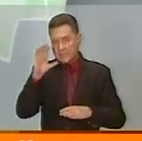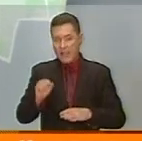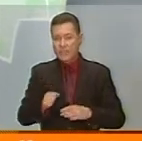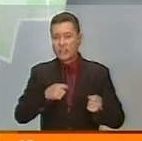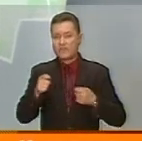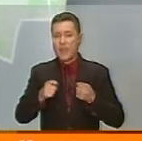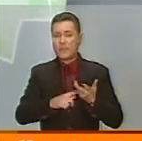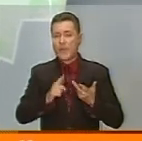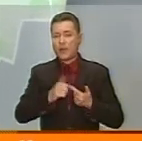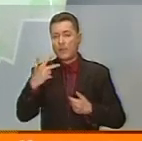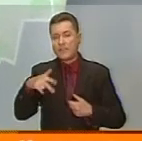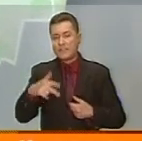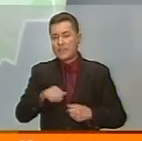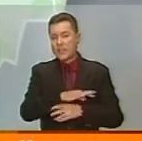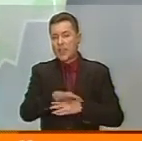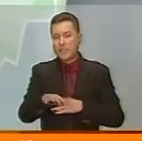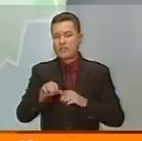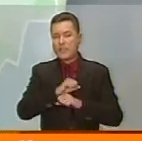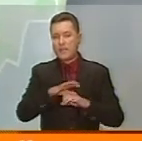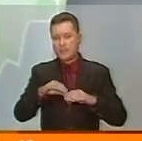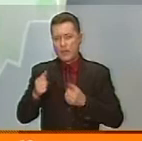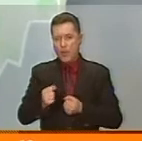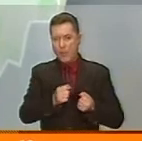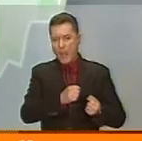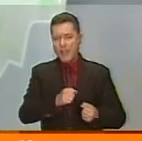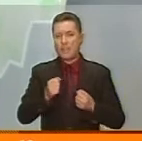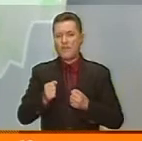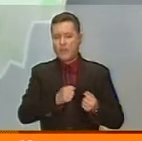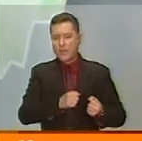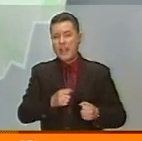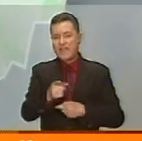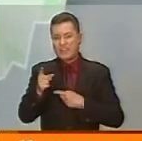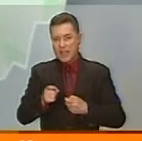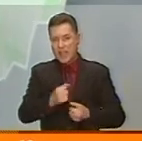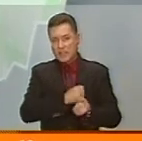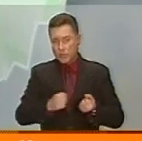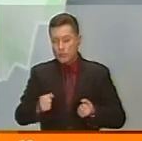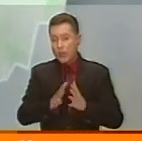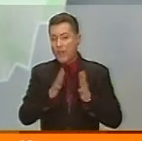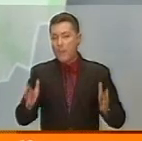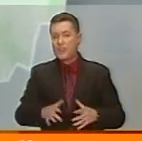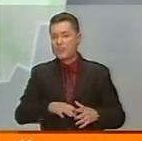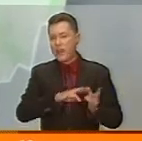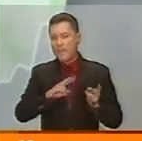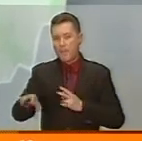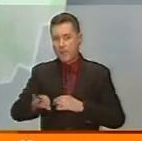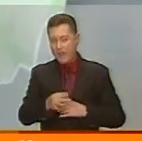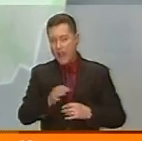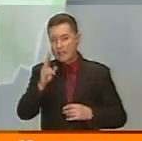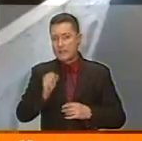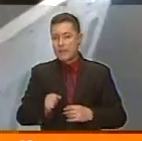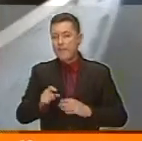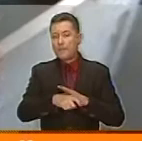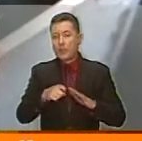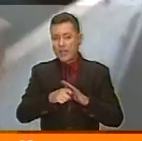нарахували 30 обстрілів, стріляли з мінометів, великокаліберних кулеметів та зі стрілецької зброї. Найбільше провокацій саме на Донецькому напрямку. І ось